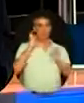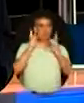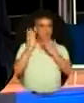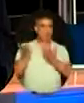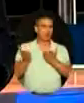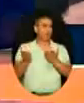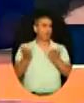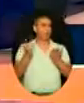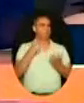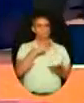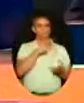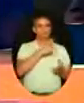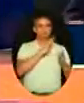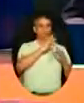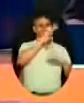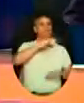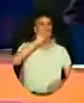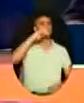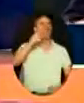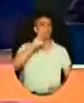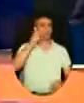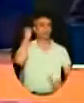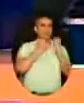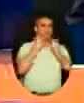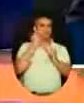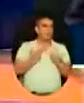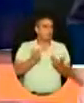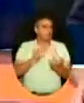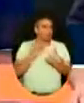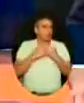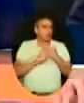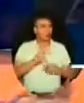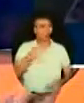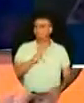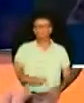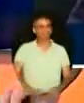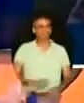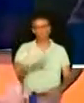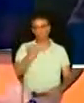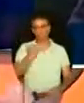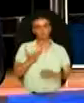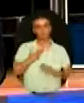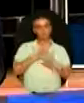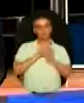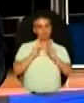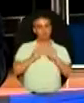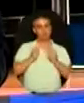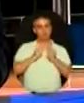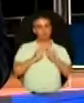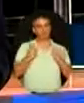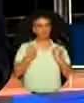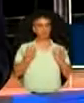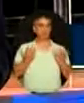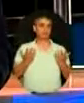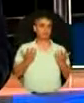חברון, השומרון, קירות, וזה לא נגמר. זה לא נגמר, זה כל פעם רק מקבל צורה אחרת.